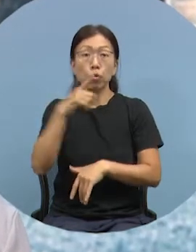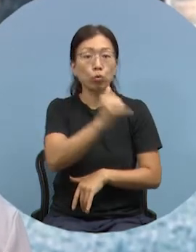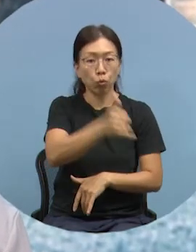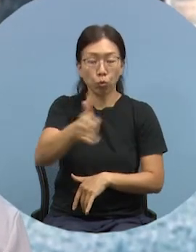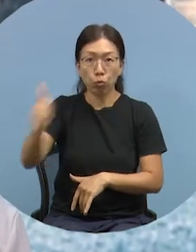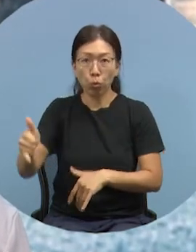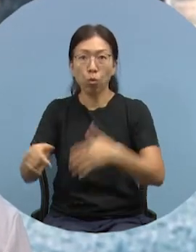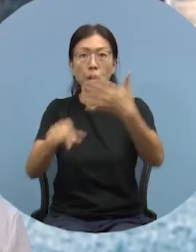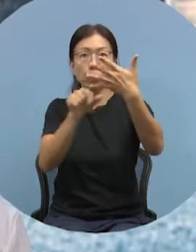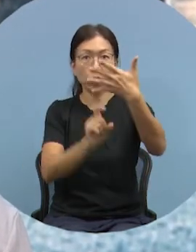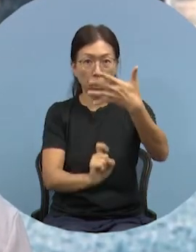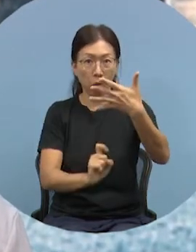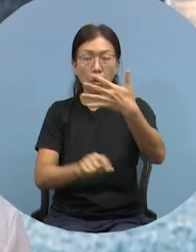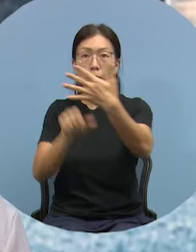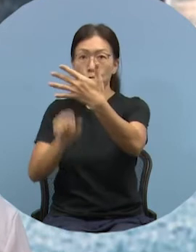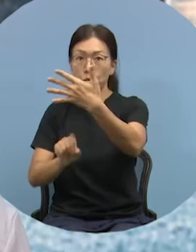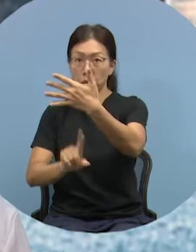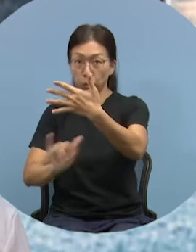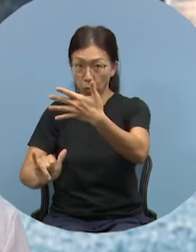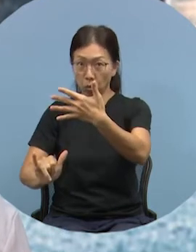5月9日、5月16日，以及